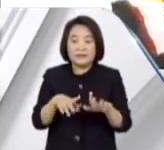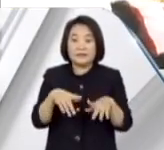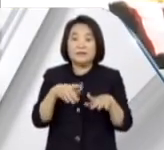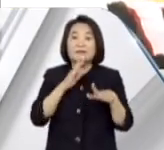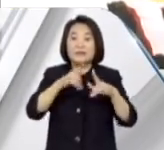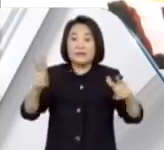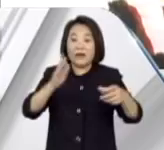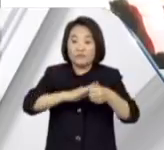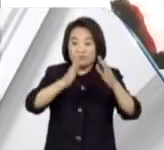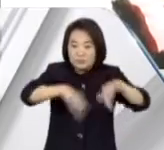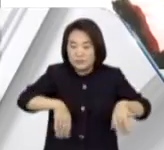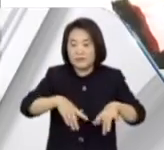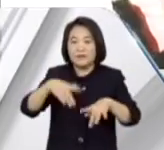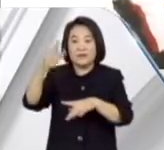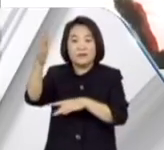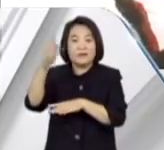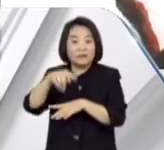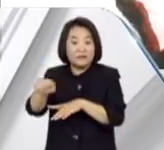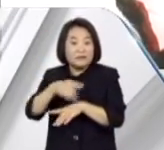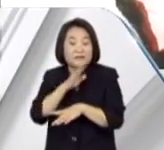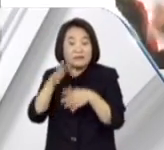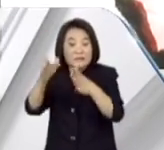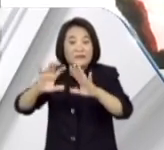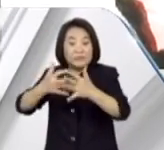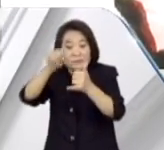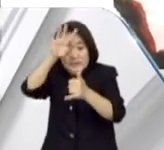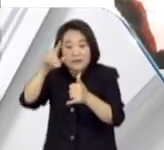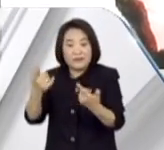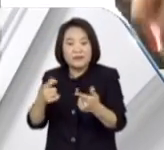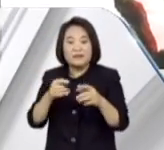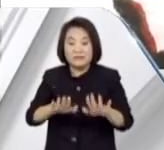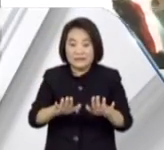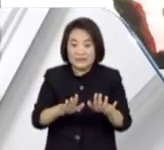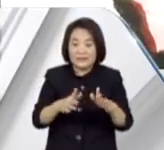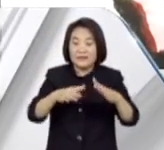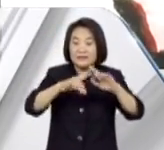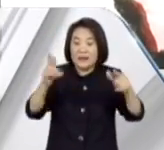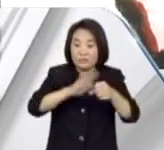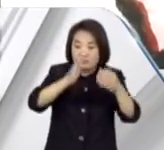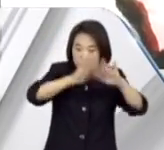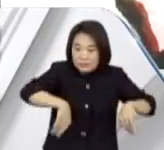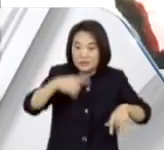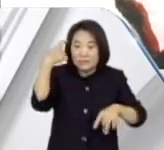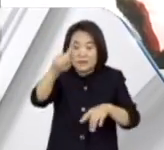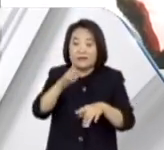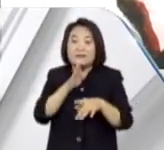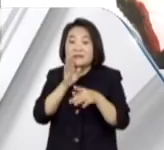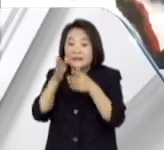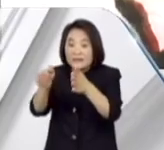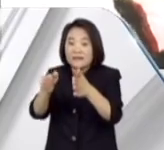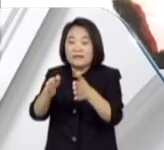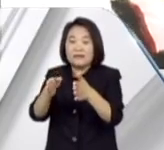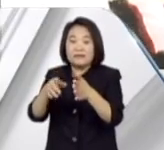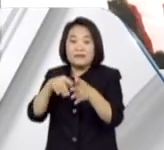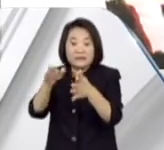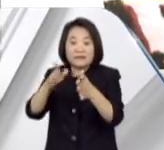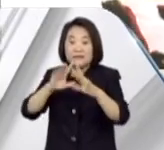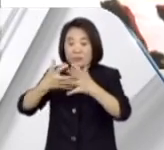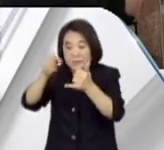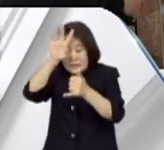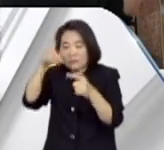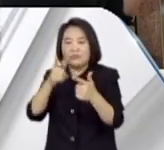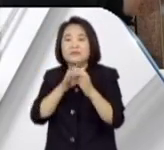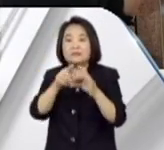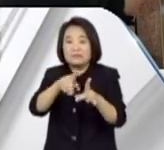明天拆政府，并不是对国民党说的。今天拆大埔，明天拆政府，是对任何傲慢的执政者说